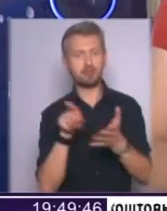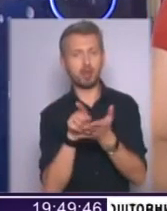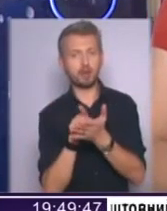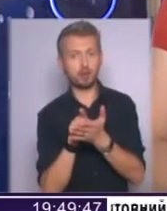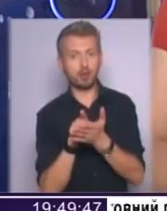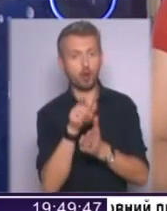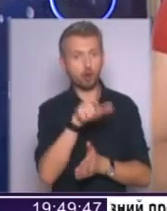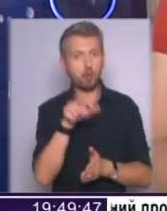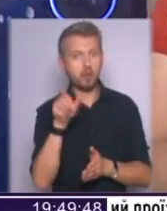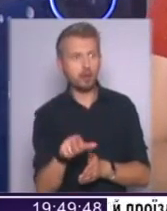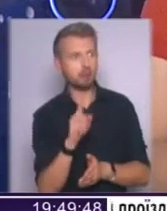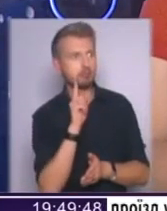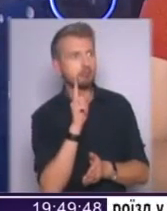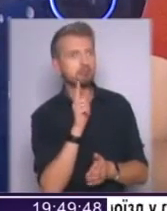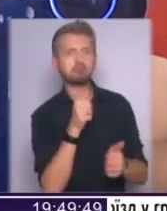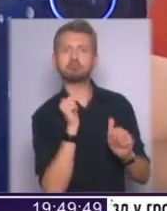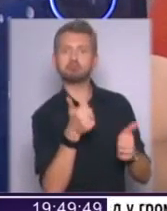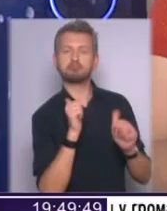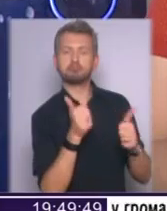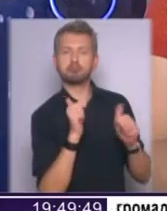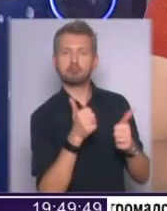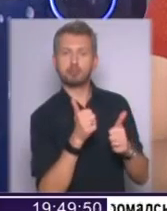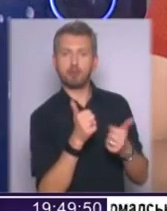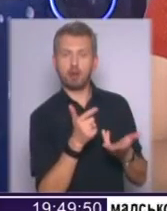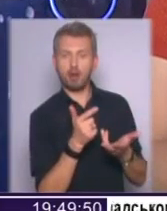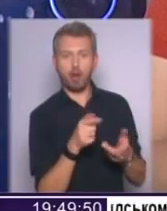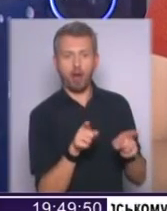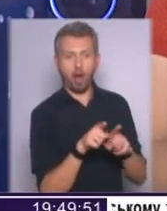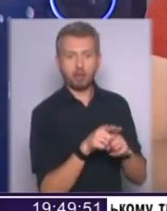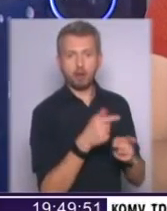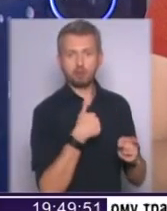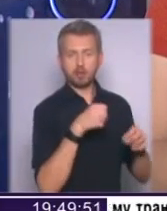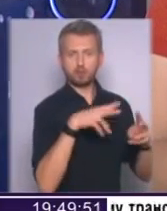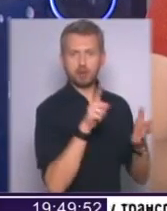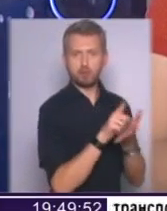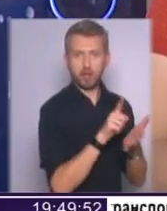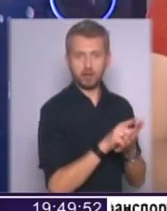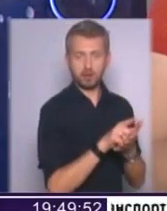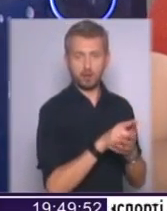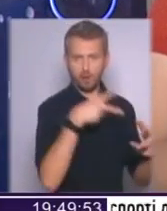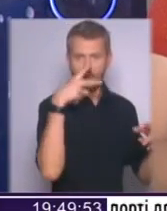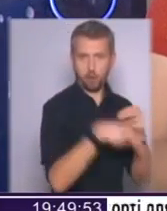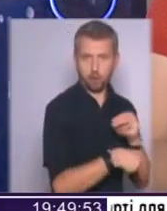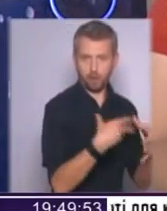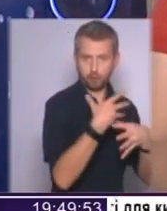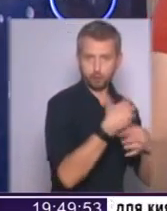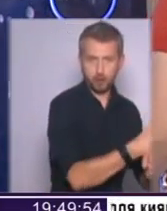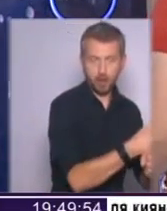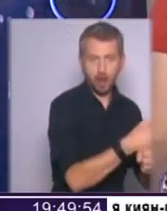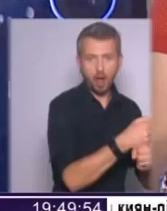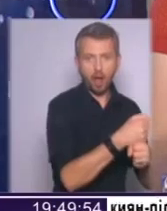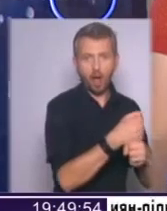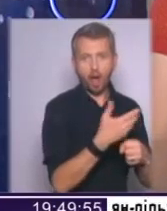більш справедливіший крок, аніж просто ми прибираємо спецпенсії, тобто ми когось залишаємо без тих великих справді пенсійних доходів, але при